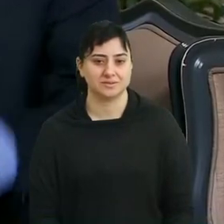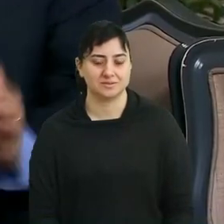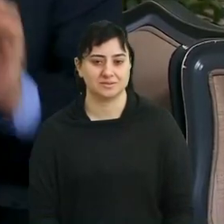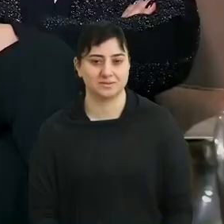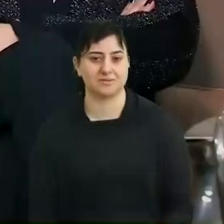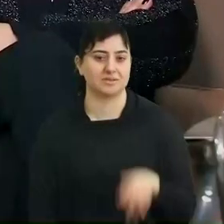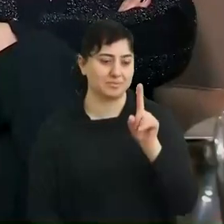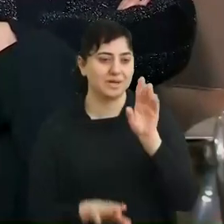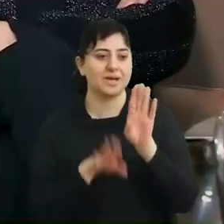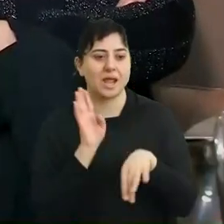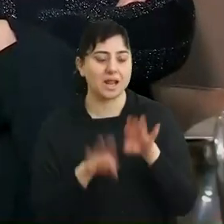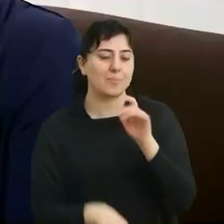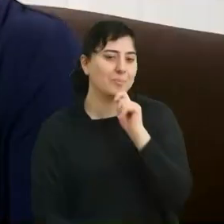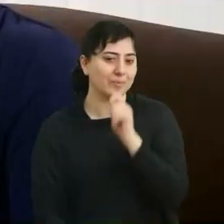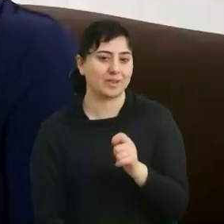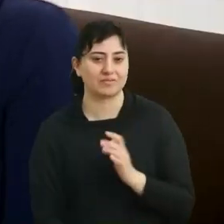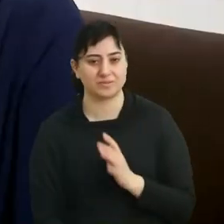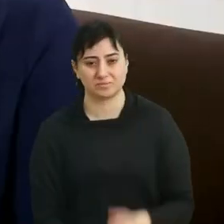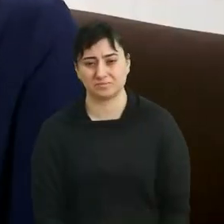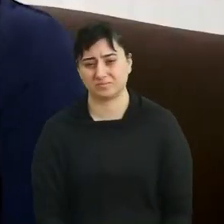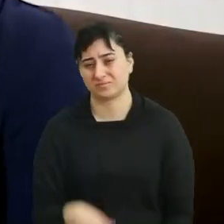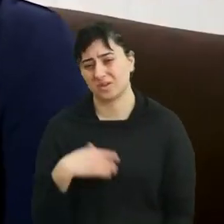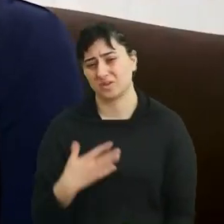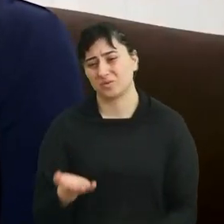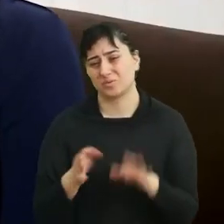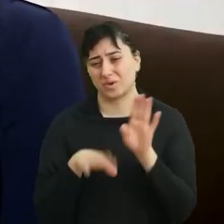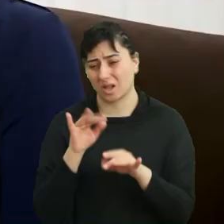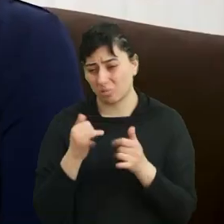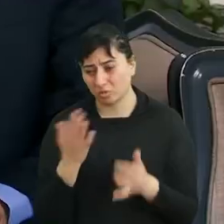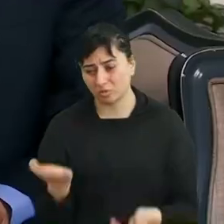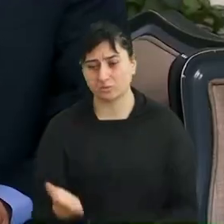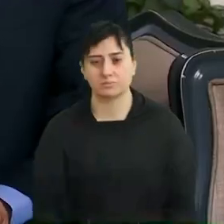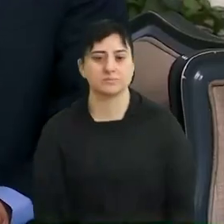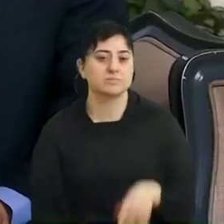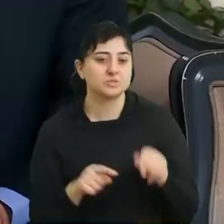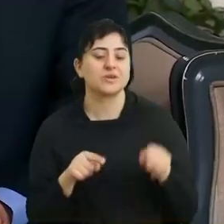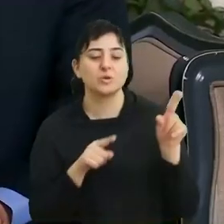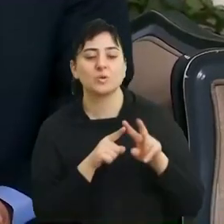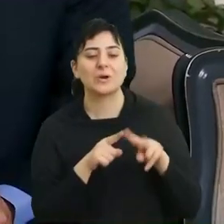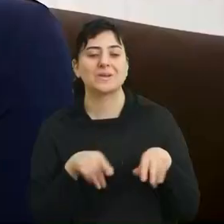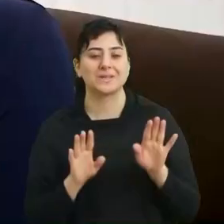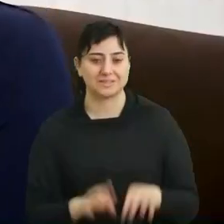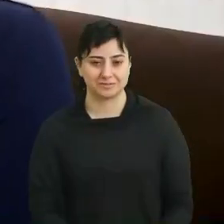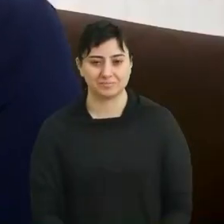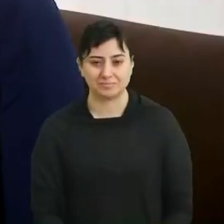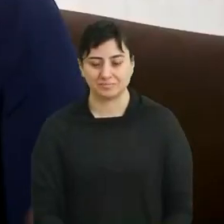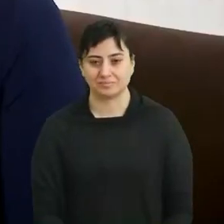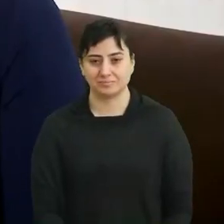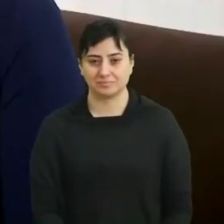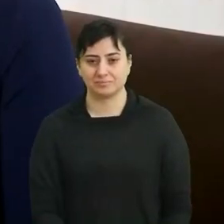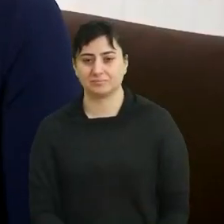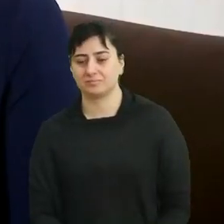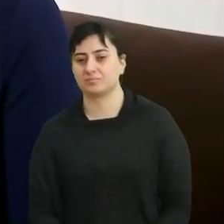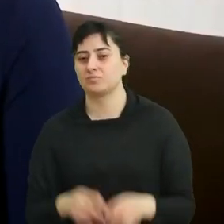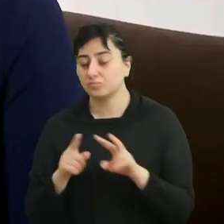Bir reklam teklifi var. Ay Nurhan, yine mi reklamda oynuyorsun? Yok, bu sefer Nurhan değil. Hayır,